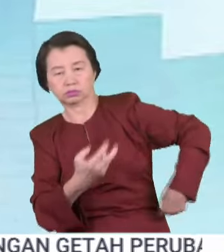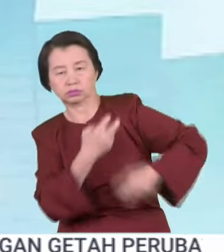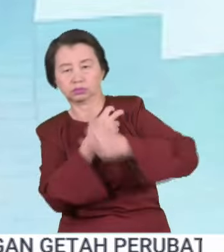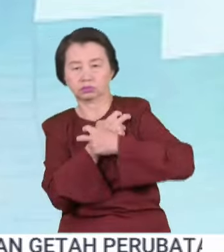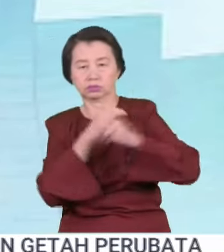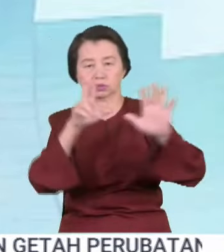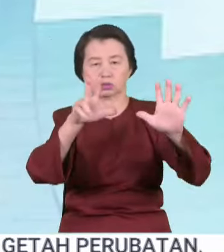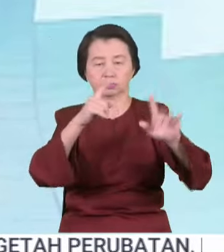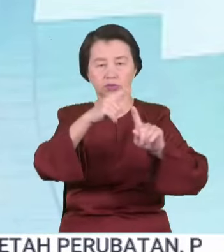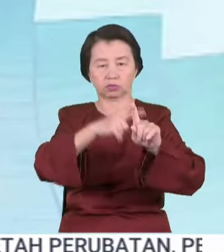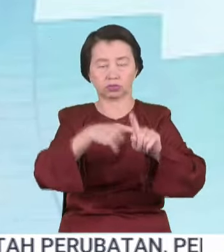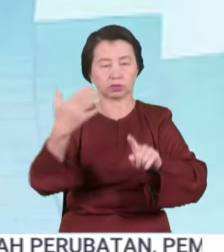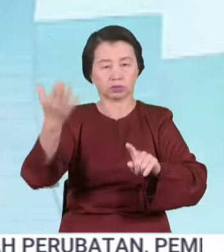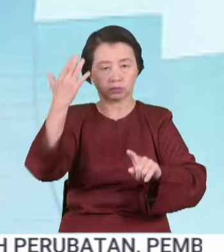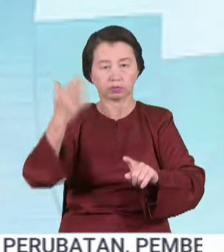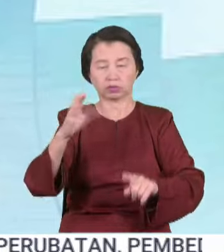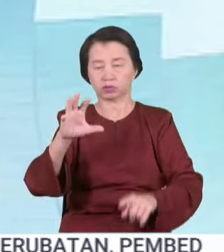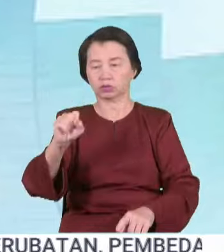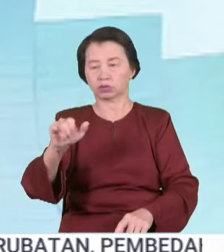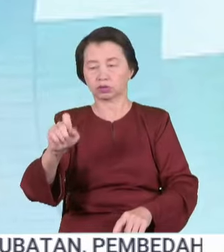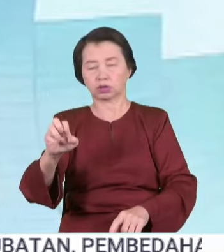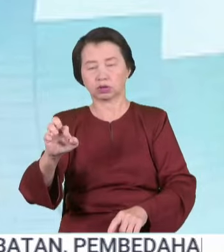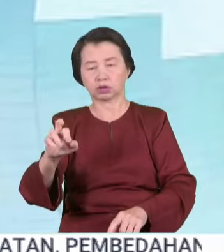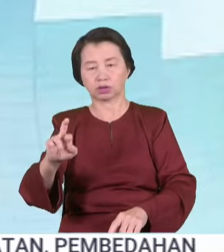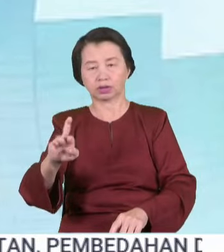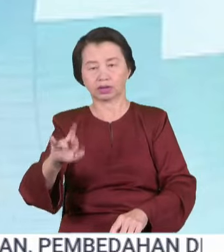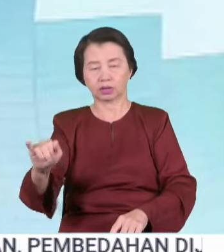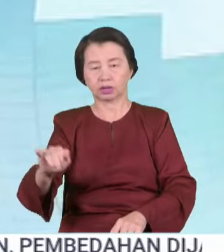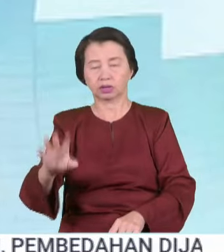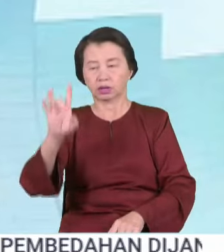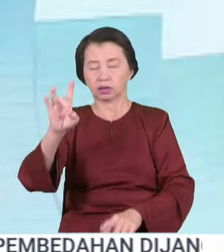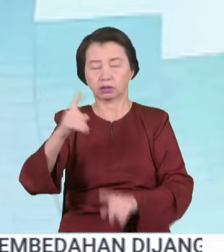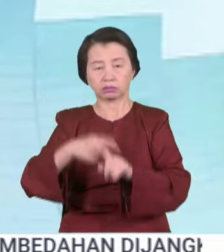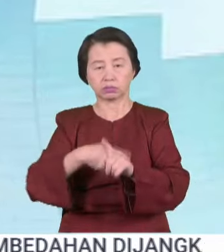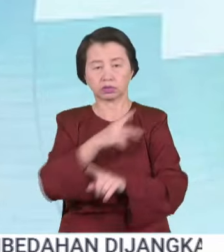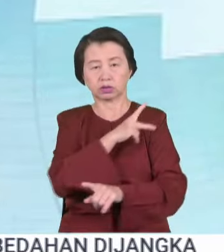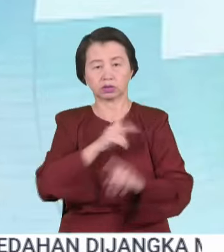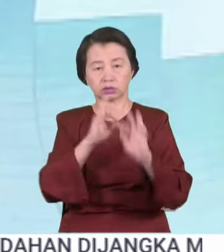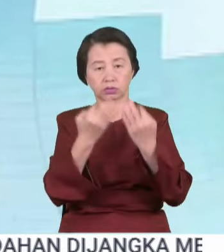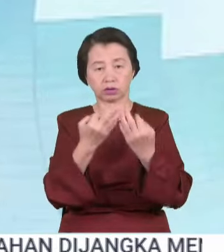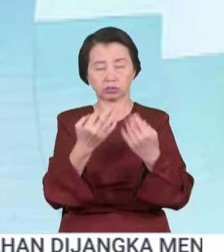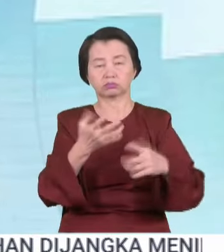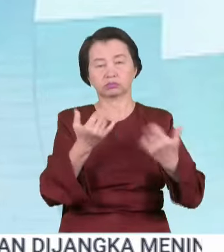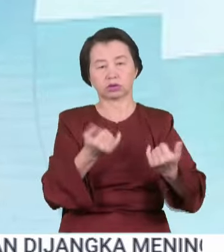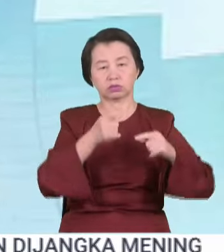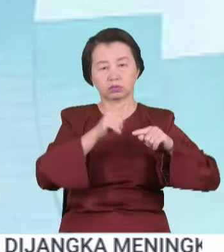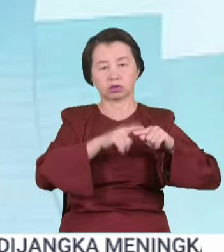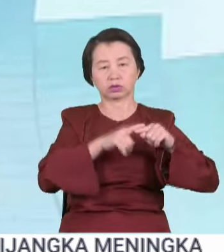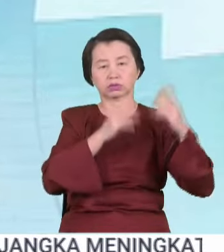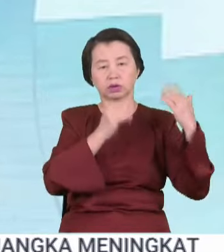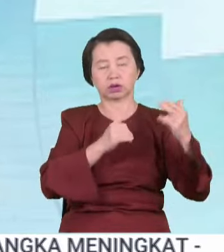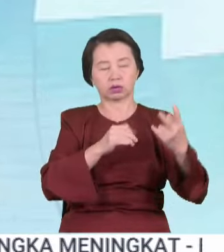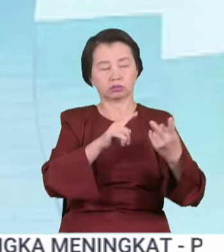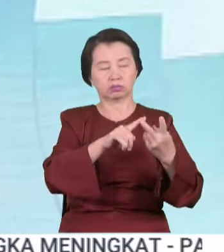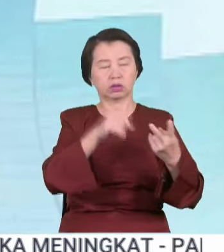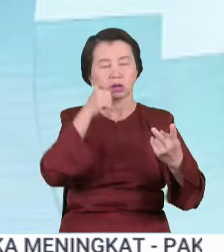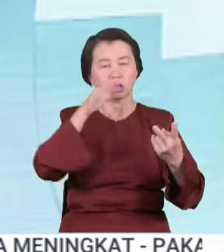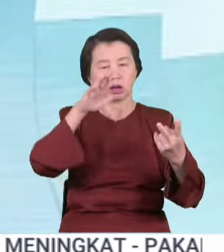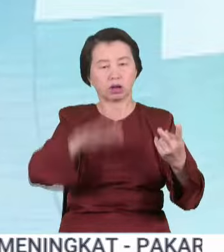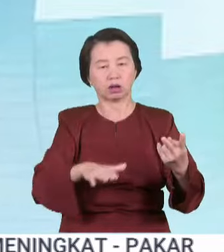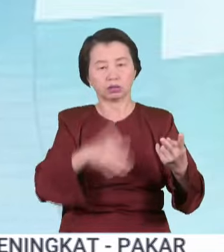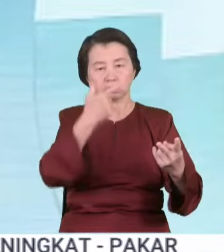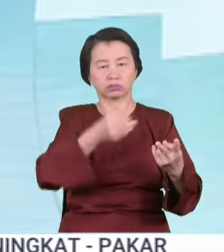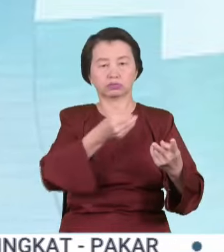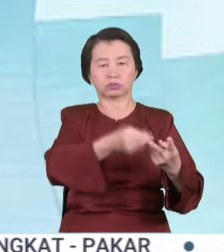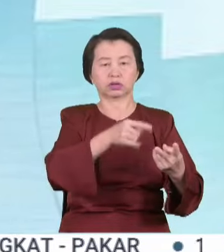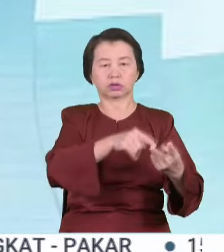lalu. Muhammad Azim Syukri, 23 tahun, yang sebelum ini bertindak sebagai ketua keluarga, kini bergantung harap kepada adik perempuannya untuk